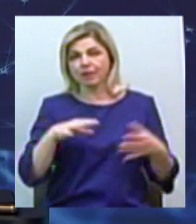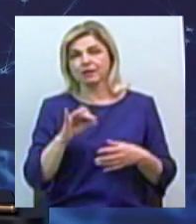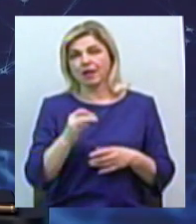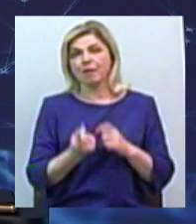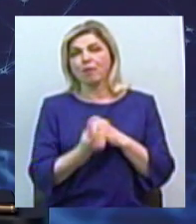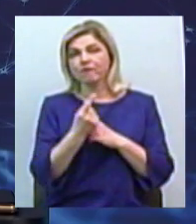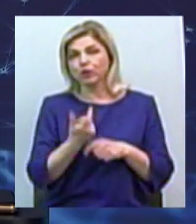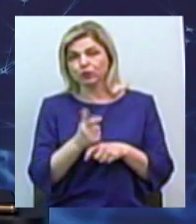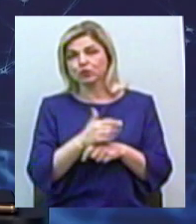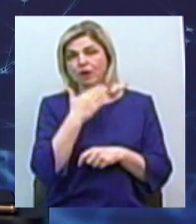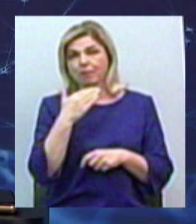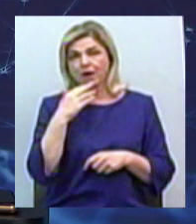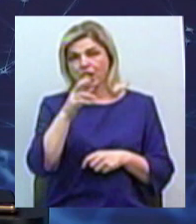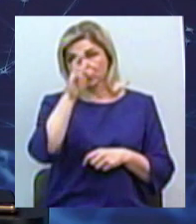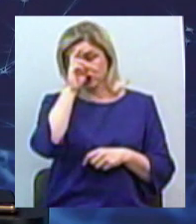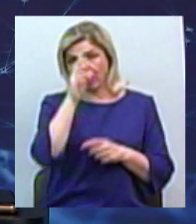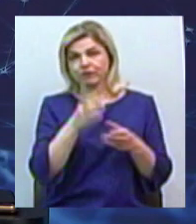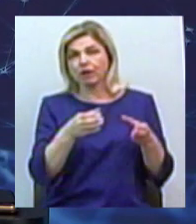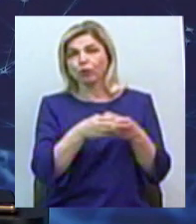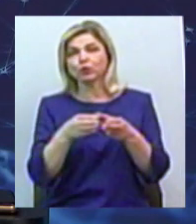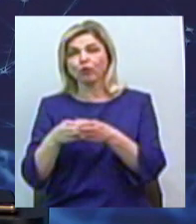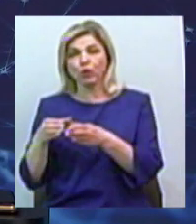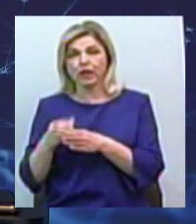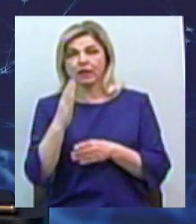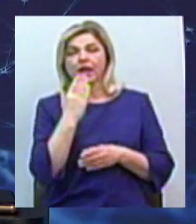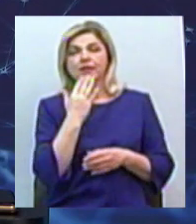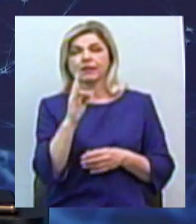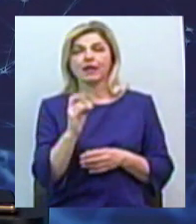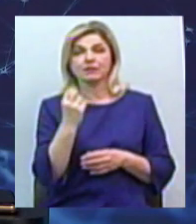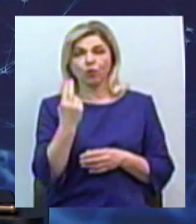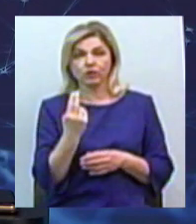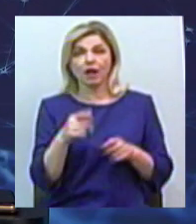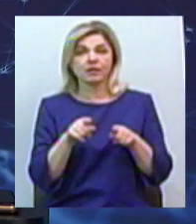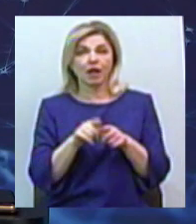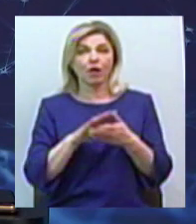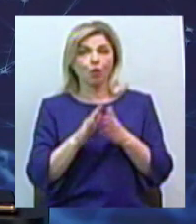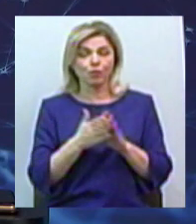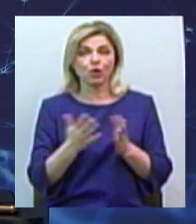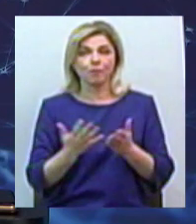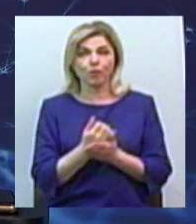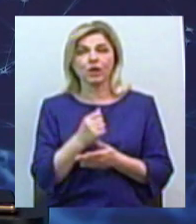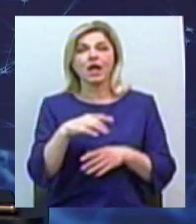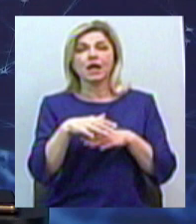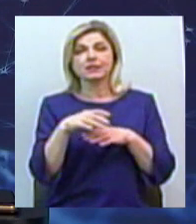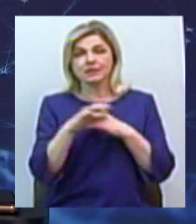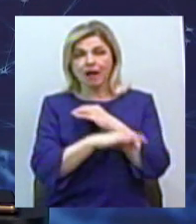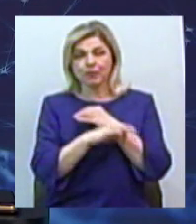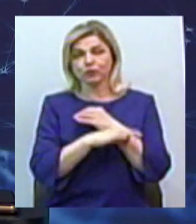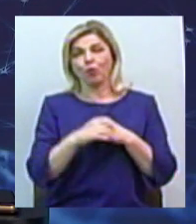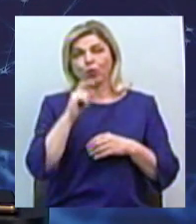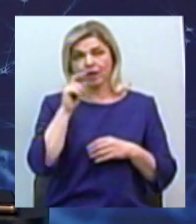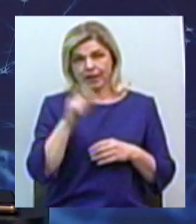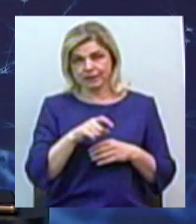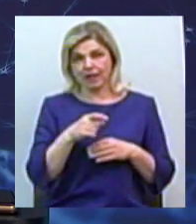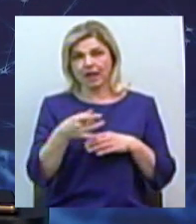нових державних утворень національних. І, відповідно, от за таких умов створилася Західноукраїнська Народна Республіка. До речі,